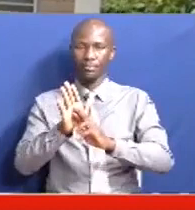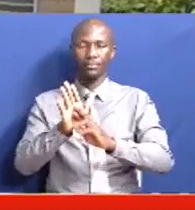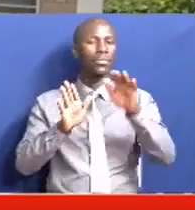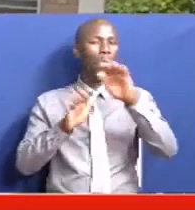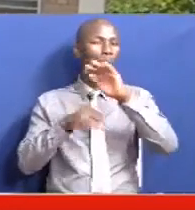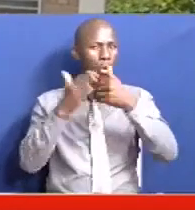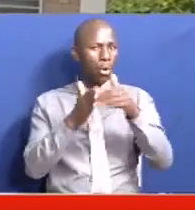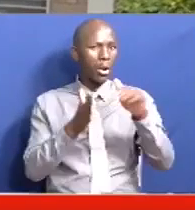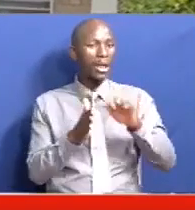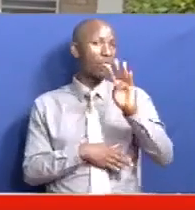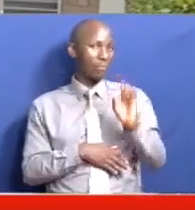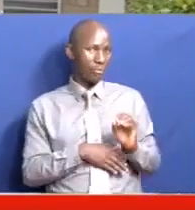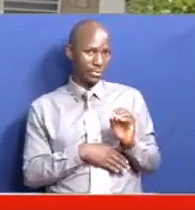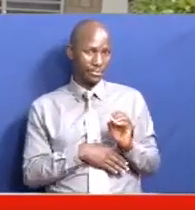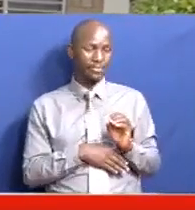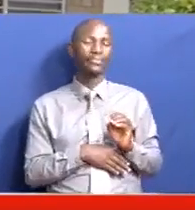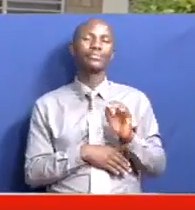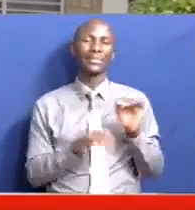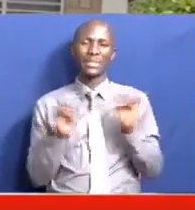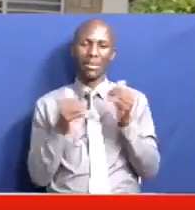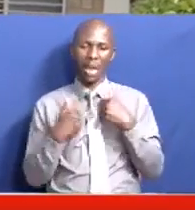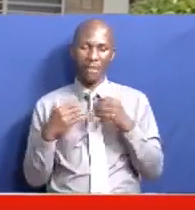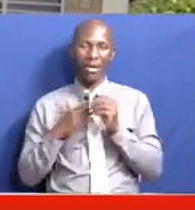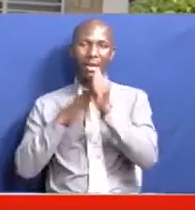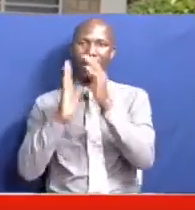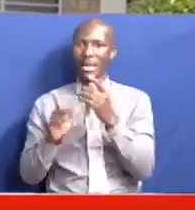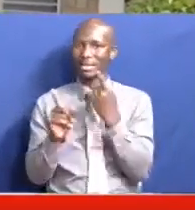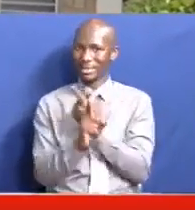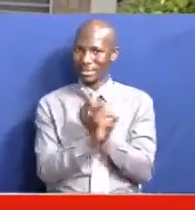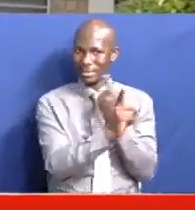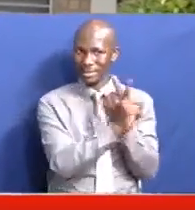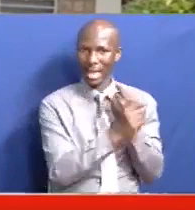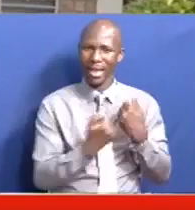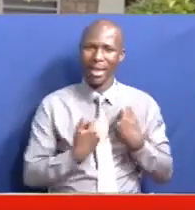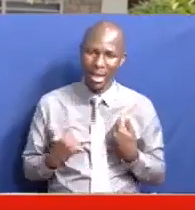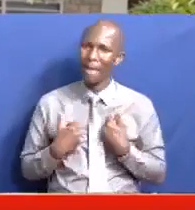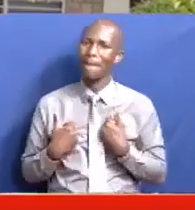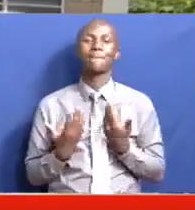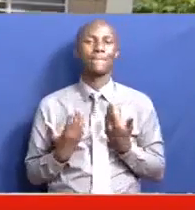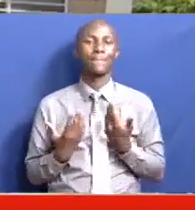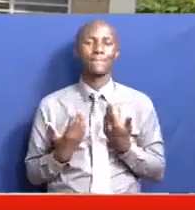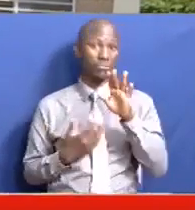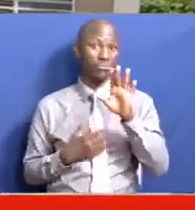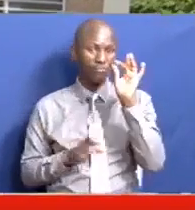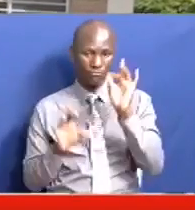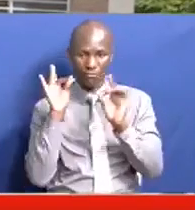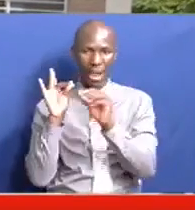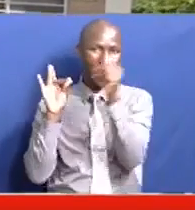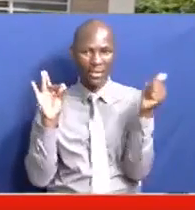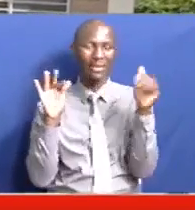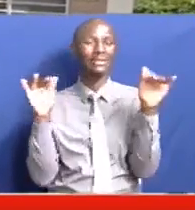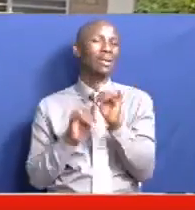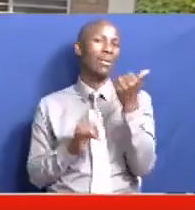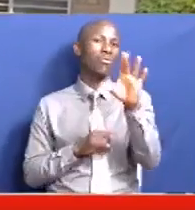siyo andesi meongwe na tuwe na atongo itofauti ala asakue na ala angi ona mata